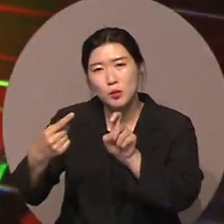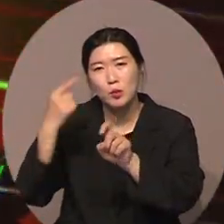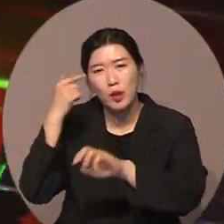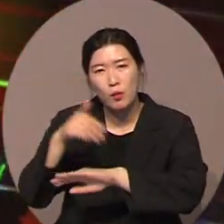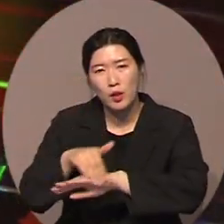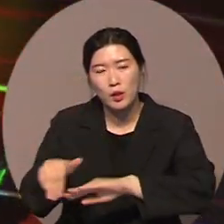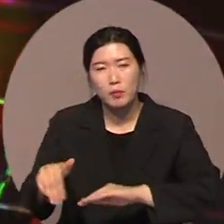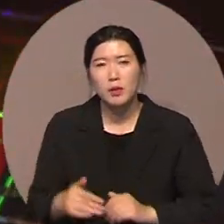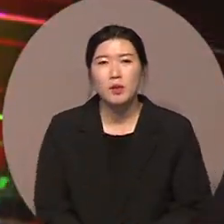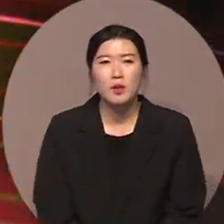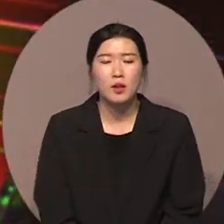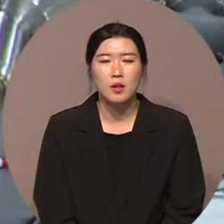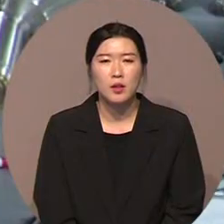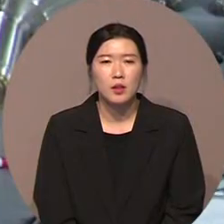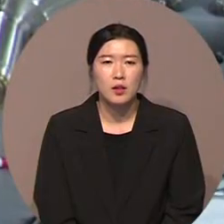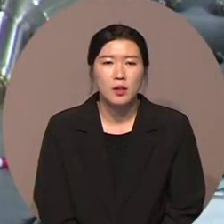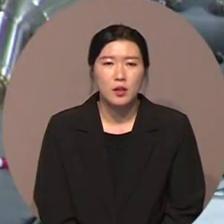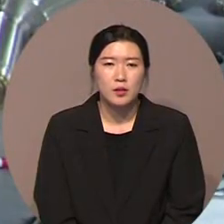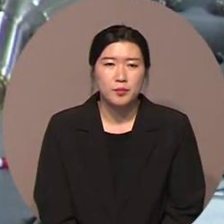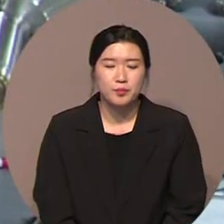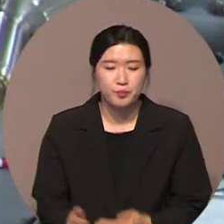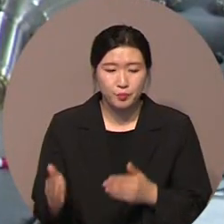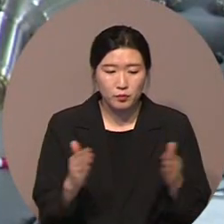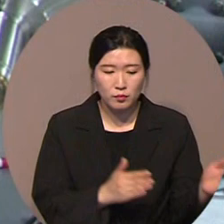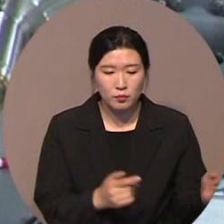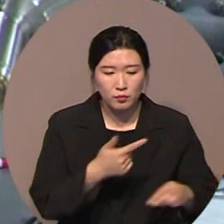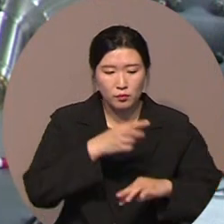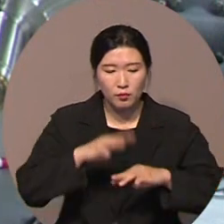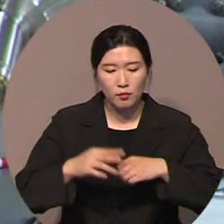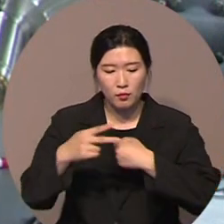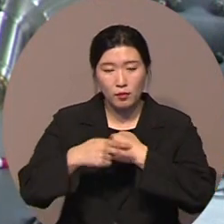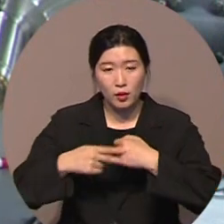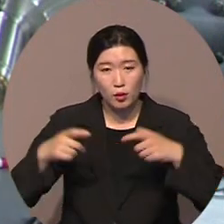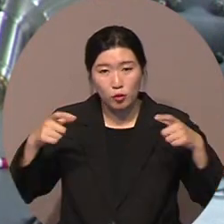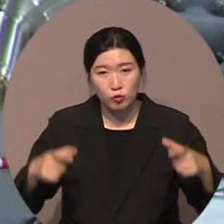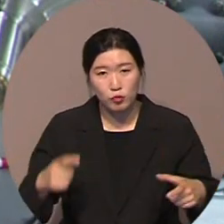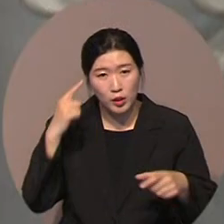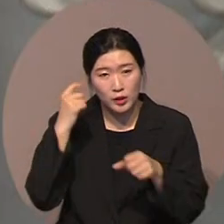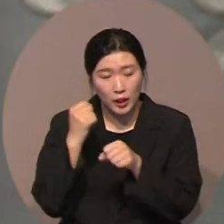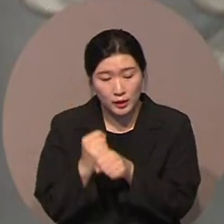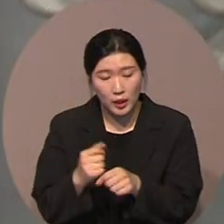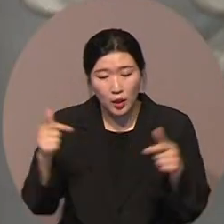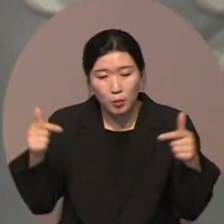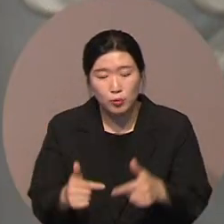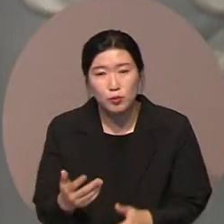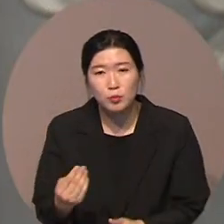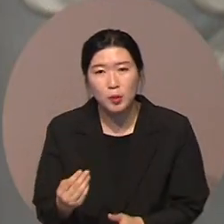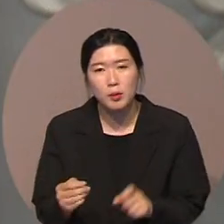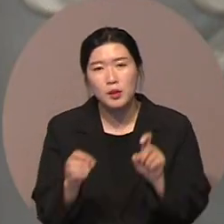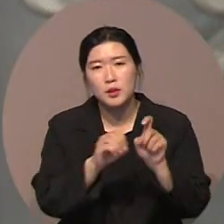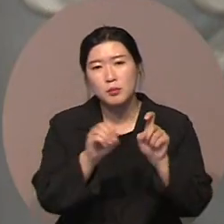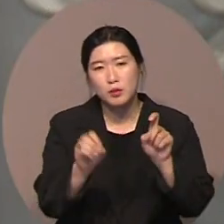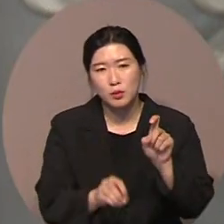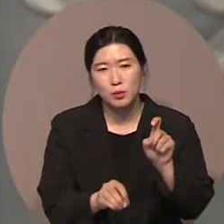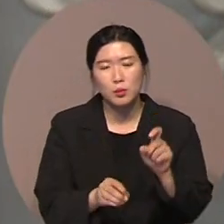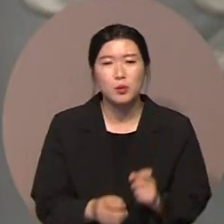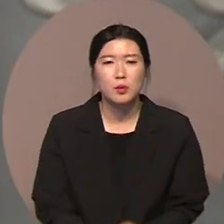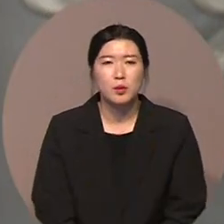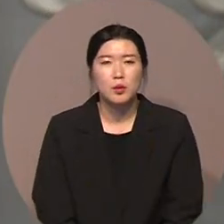강조했습니다. 대덕특구 등 출연연 예산도 2조 1천억 원으로 올해보다 10.8%